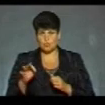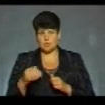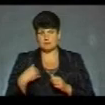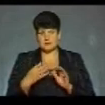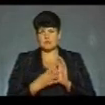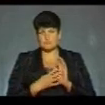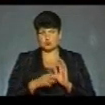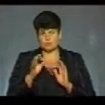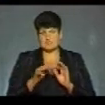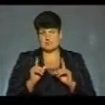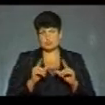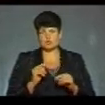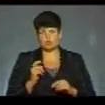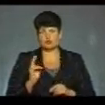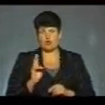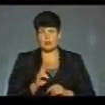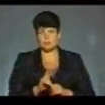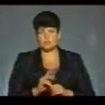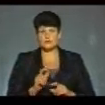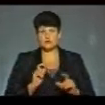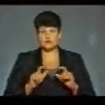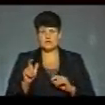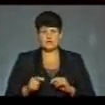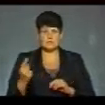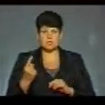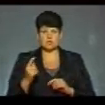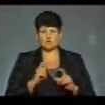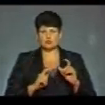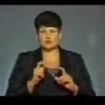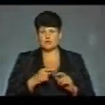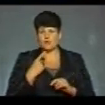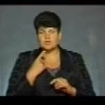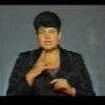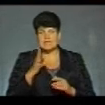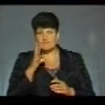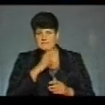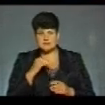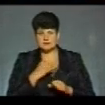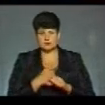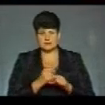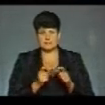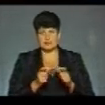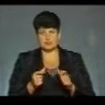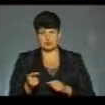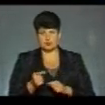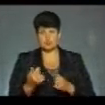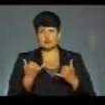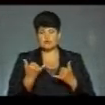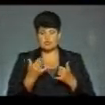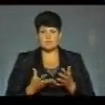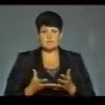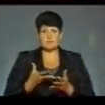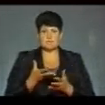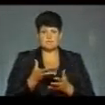90% їжджу на тролейбусах. Студентка першого курсу Олександра Ромчук каже, ще не встигла виготовити картки тернополянина. Сьогодні вона платить